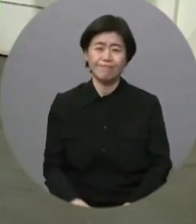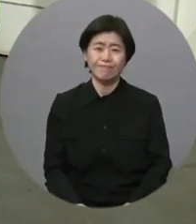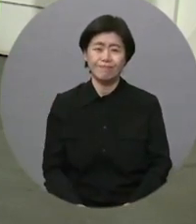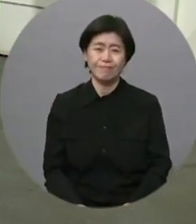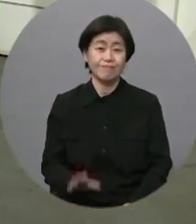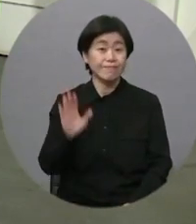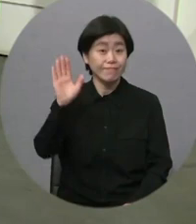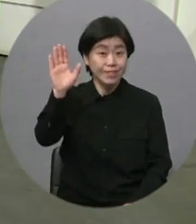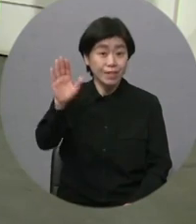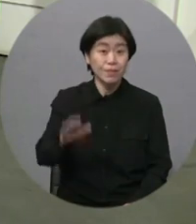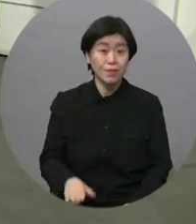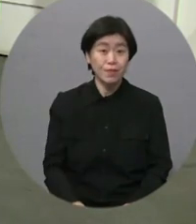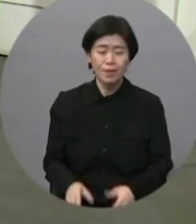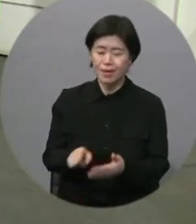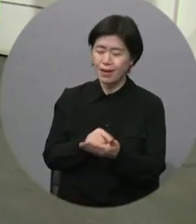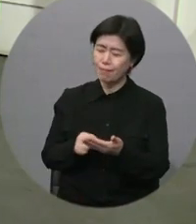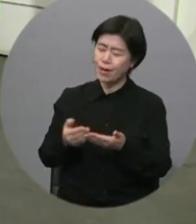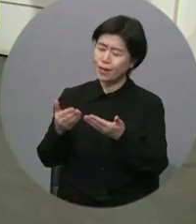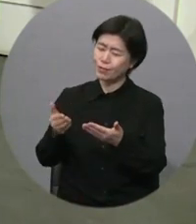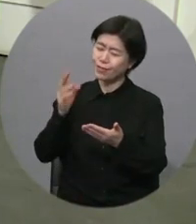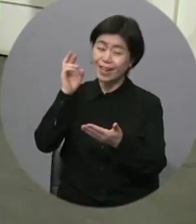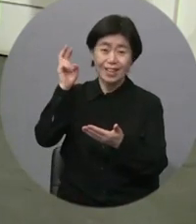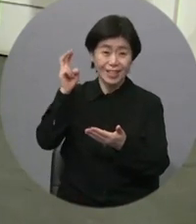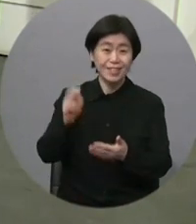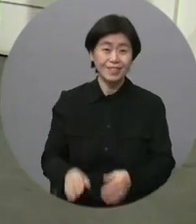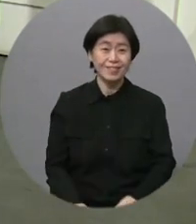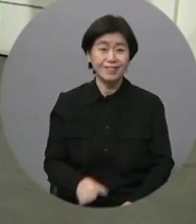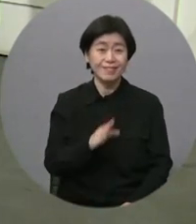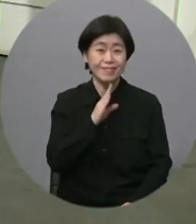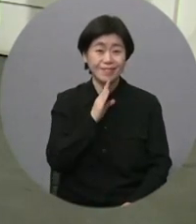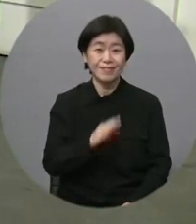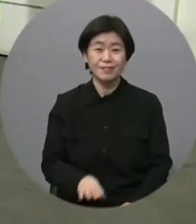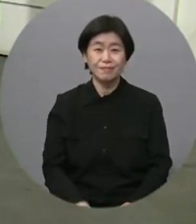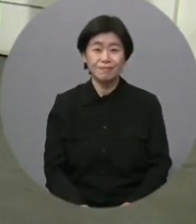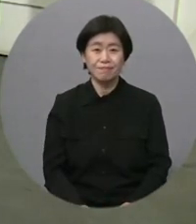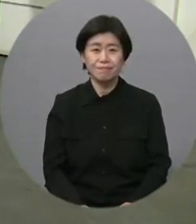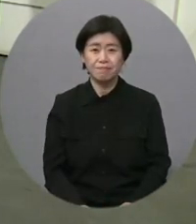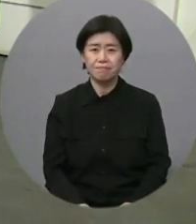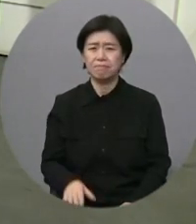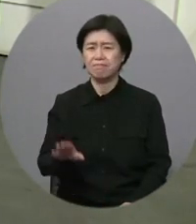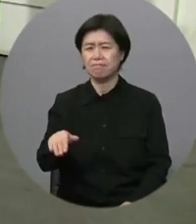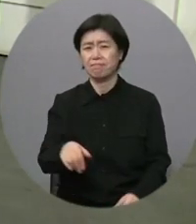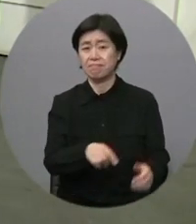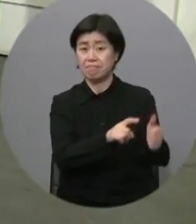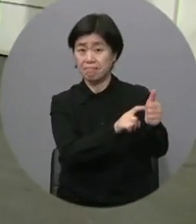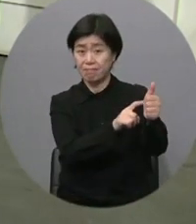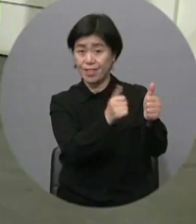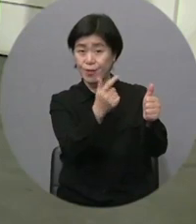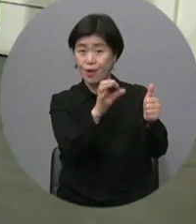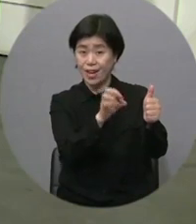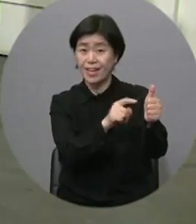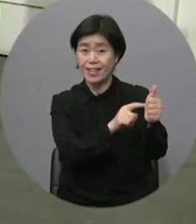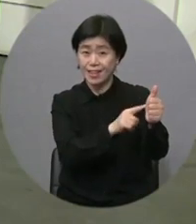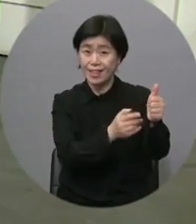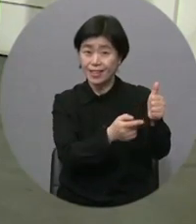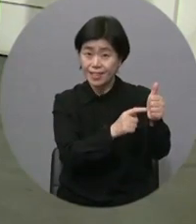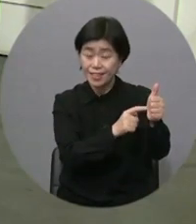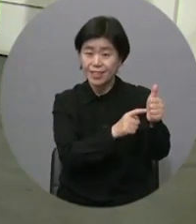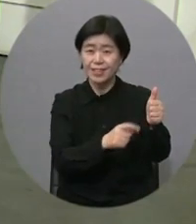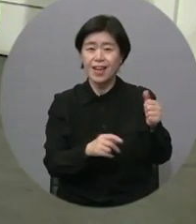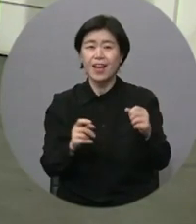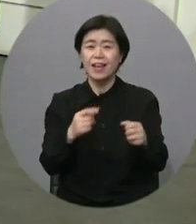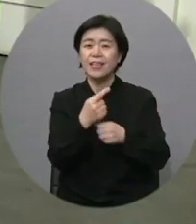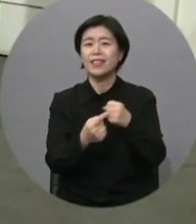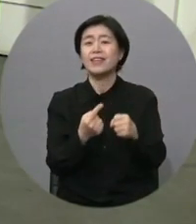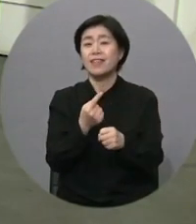꼭 갚을 날이 있겠죠. 아 그럼요. 오. 갚을 날이 있죠. 참 네. 훌륭하신 게 네. 우리 황기순 씨가 네. 이제 1년에 한